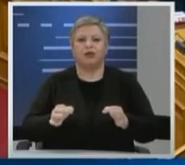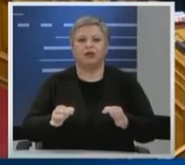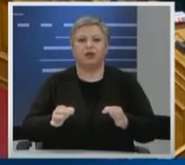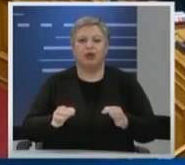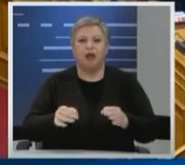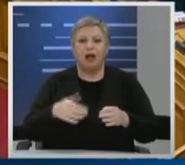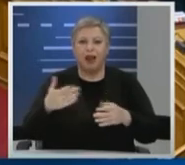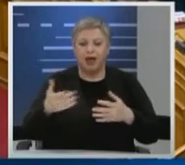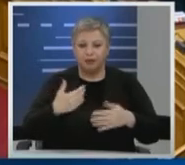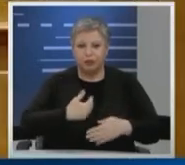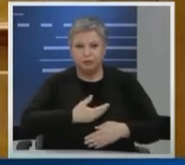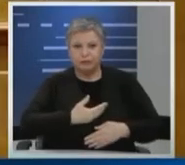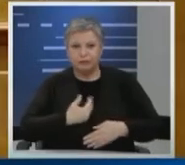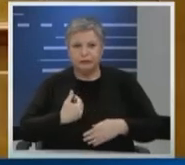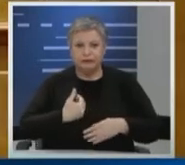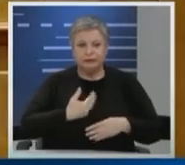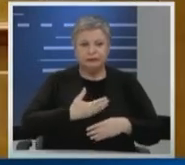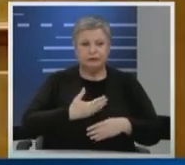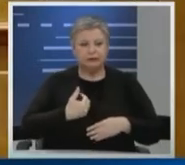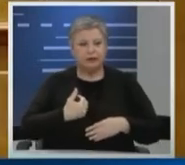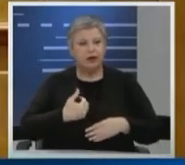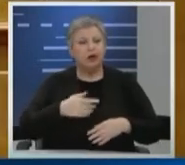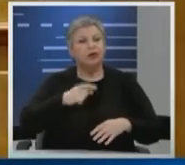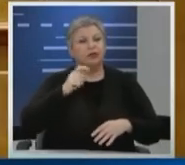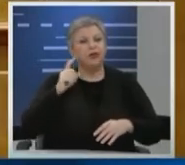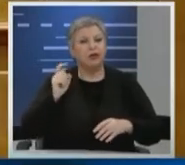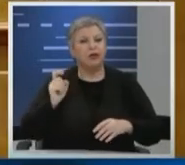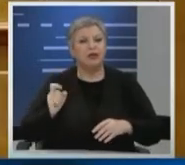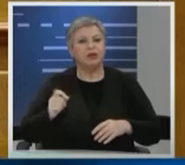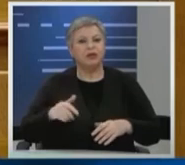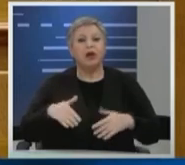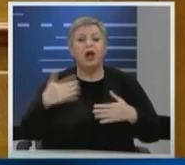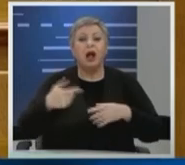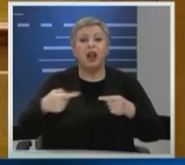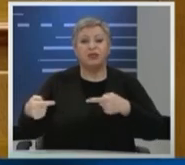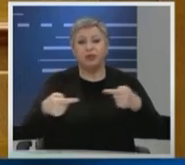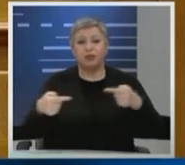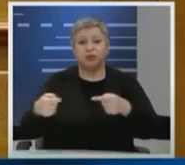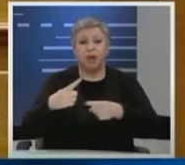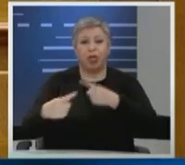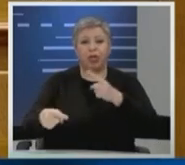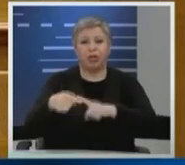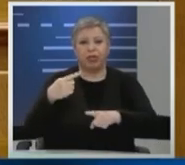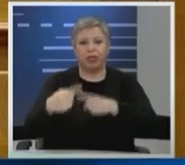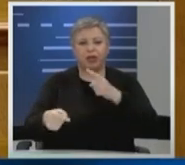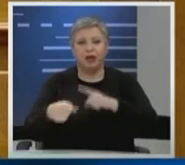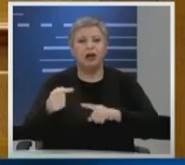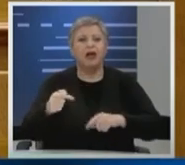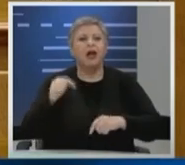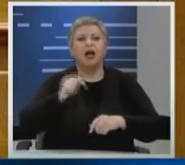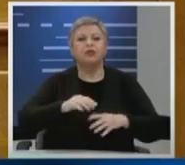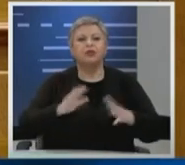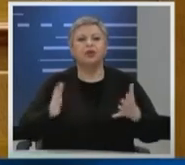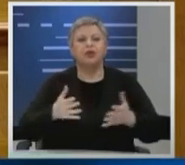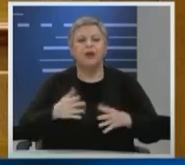Η διαπάλη αυτή έχει όμως και βέβαια ένα σκοπό. Ποιος είναι αυτός, για το ποιος θα δώσετε καλύτερα